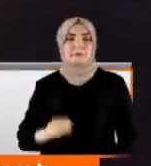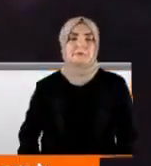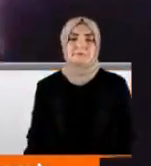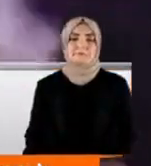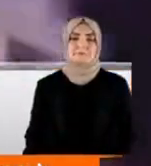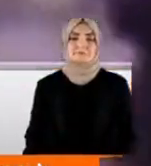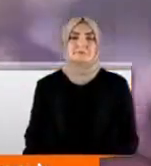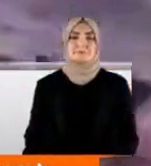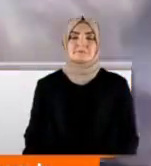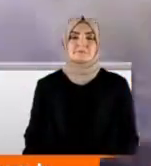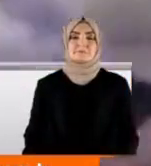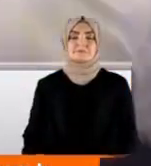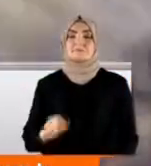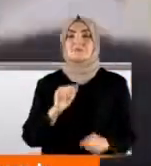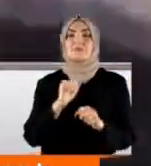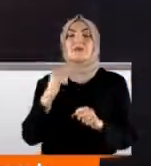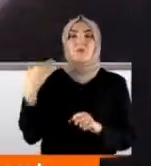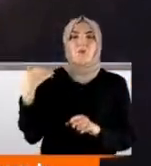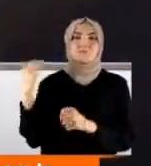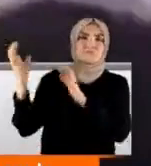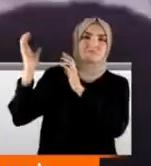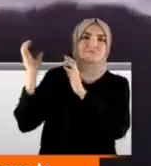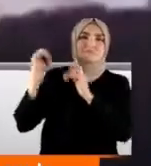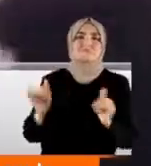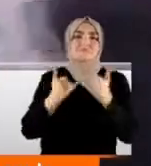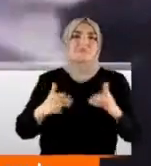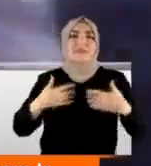Omuzlarda eğlence karantinada bitti.